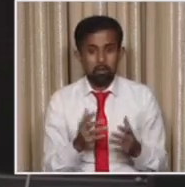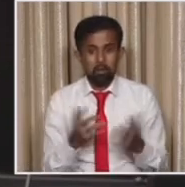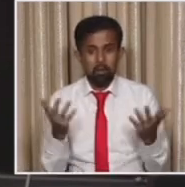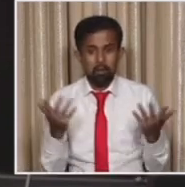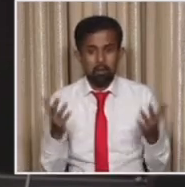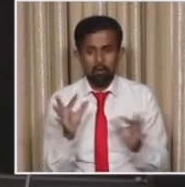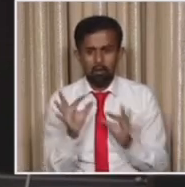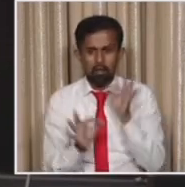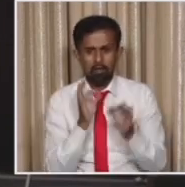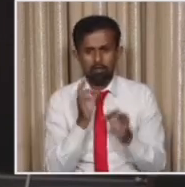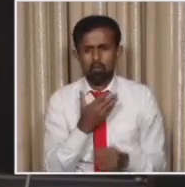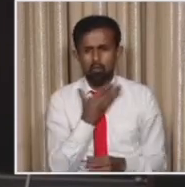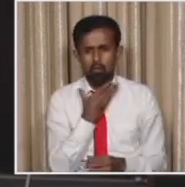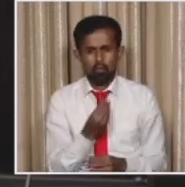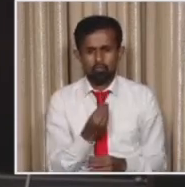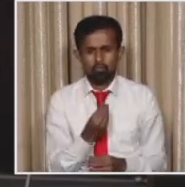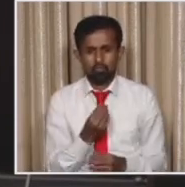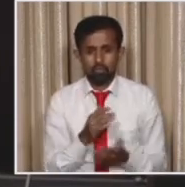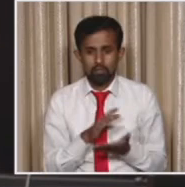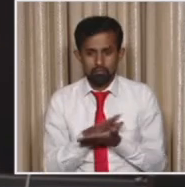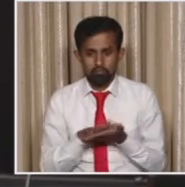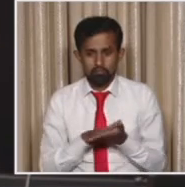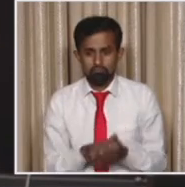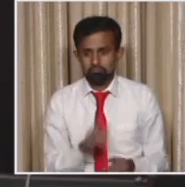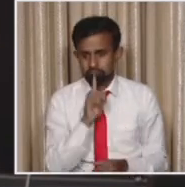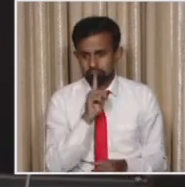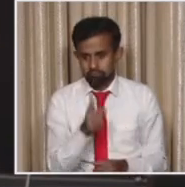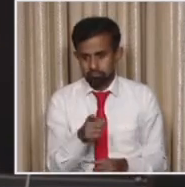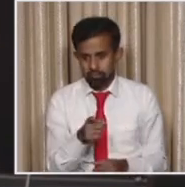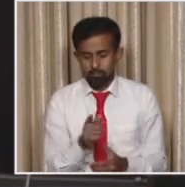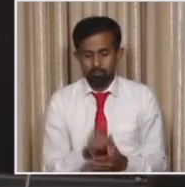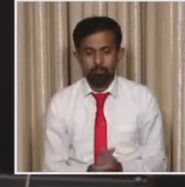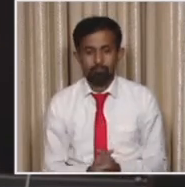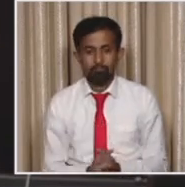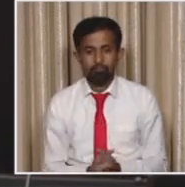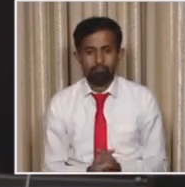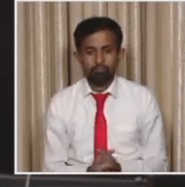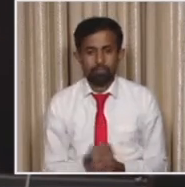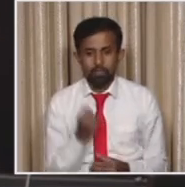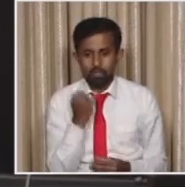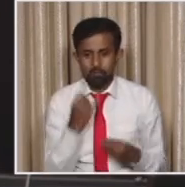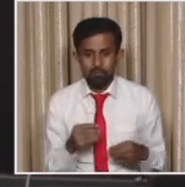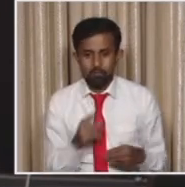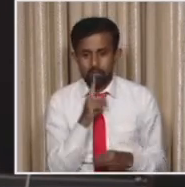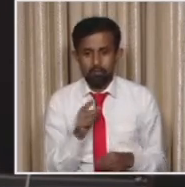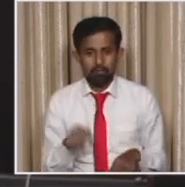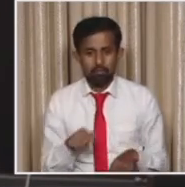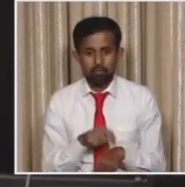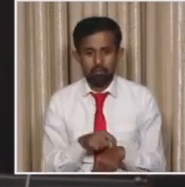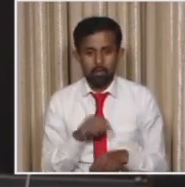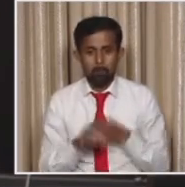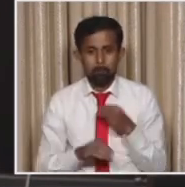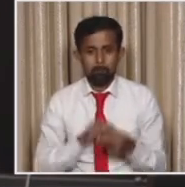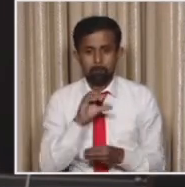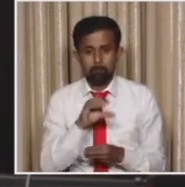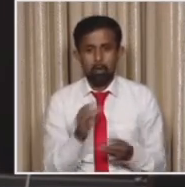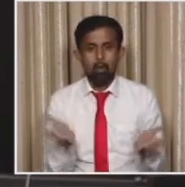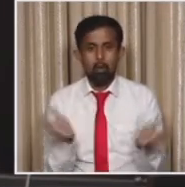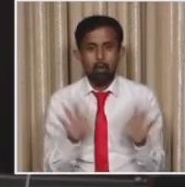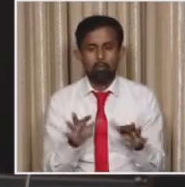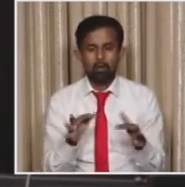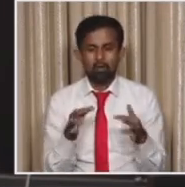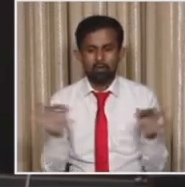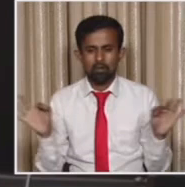කතාව මිත්‍යාවක්. ඒක පැහැදිලි කරන්නට අවශ්‍යයි. ඒ වගේම තමයි මේක ඉතාම සරලව ගත්තොත් දැනට තියෙන ආයෝජන කලාප අපේ නිදහස්